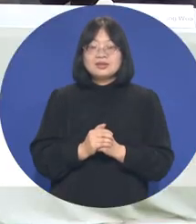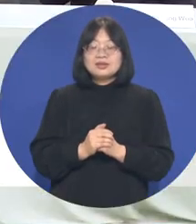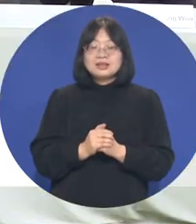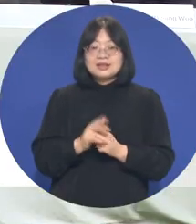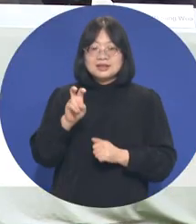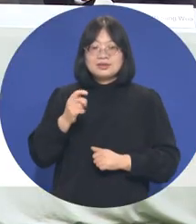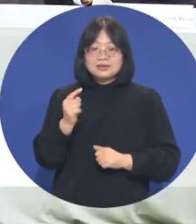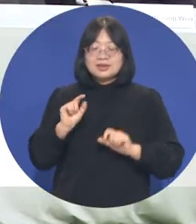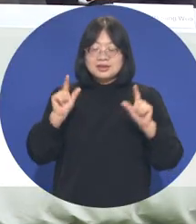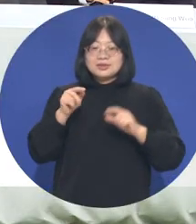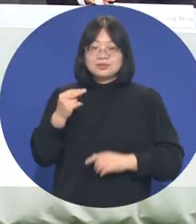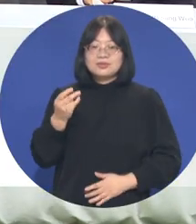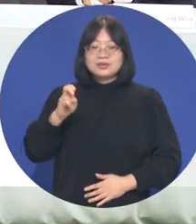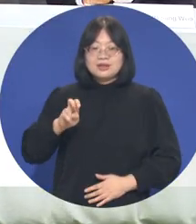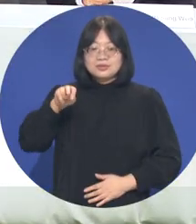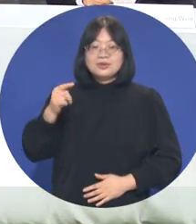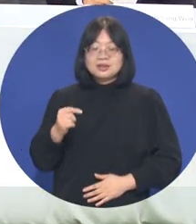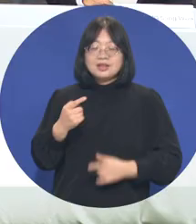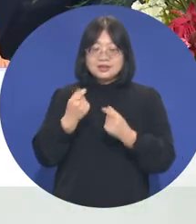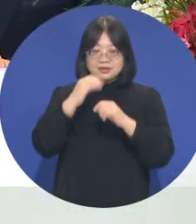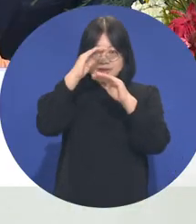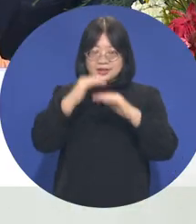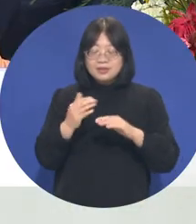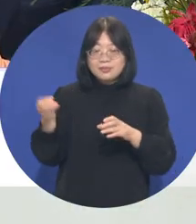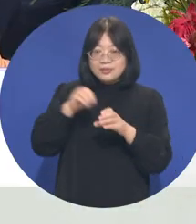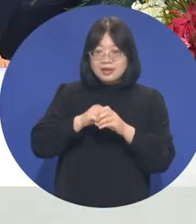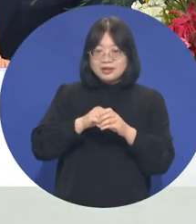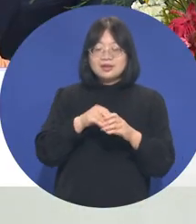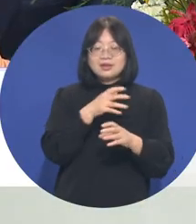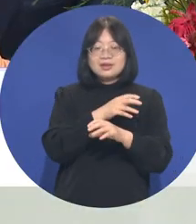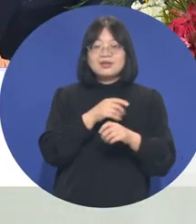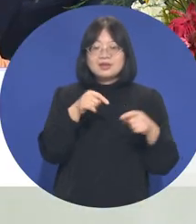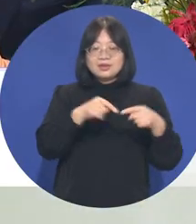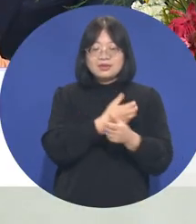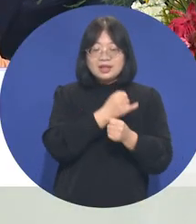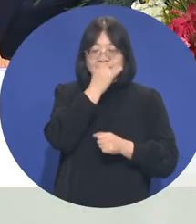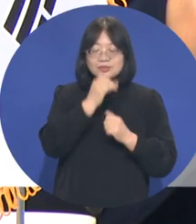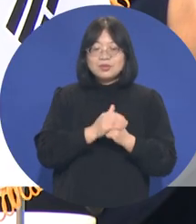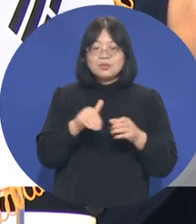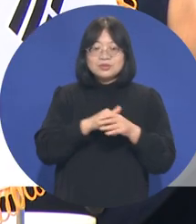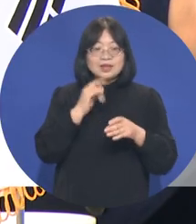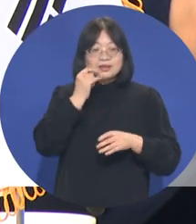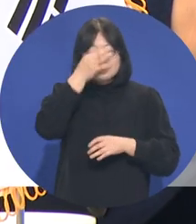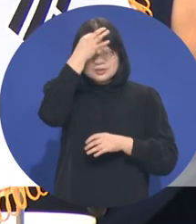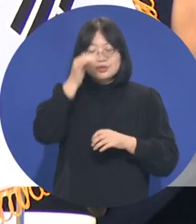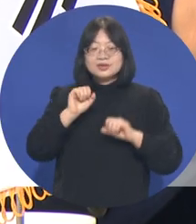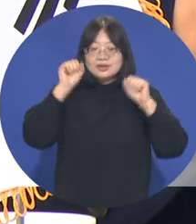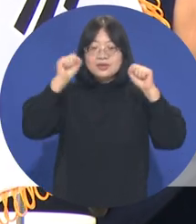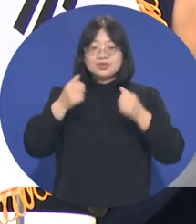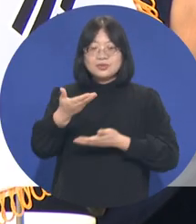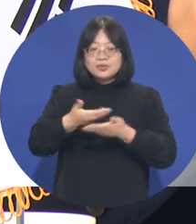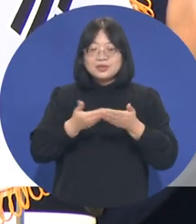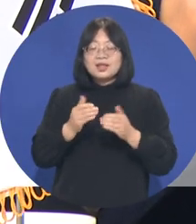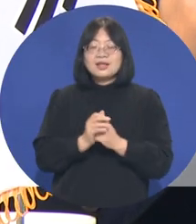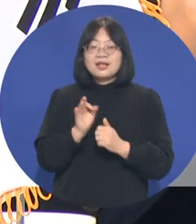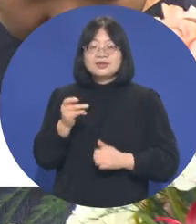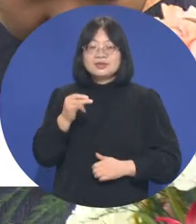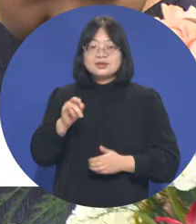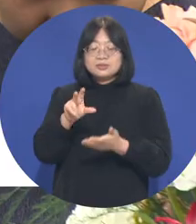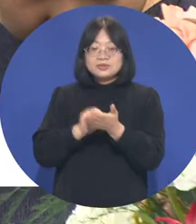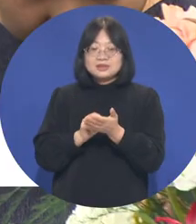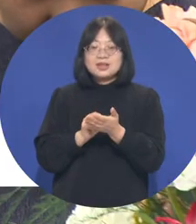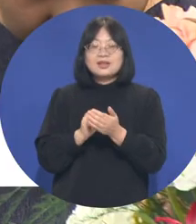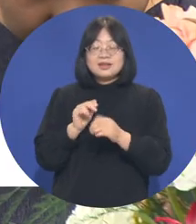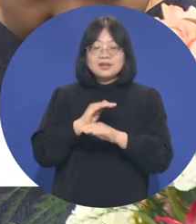21일 도담소담 협약을 맺고 문화예술 체육교류 기후변화와 에너지 문제 대응 등